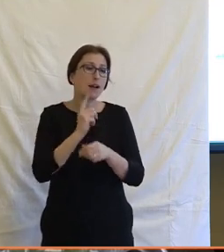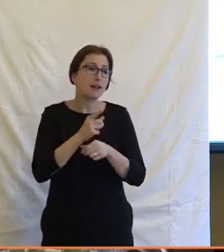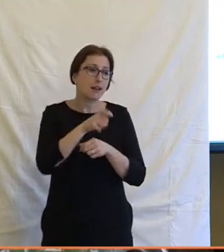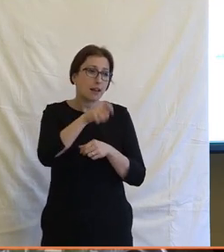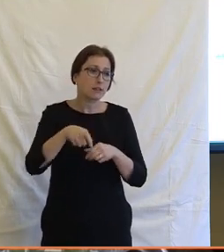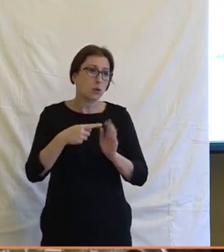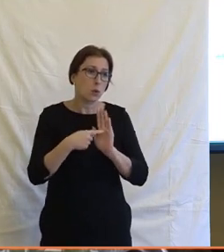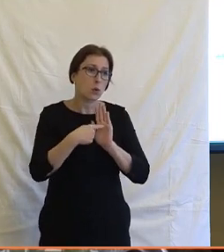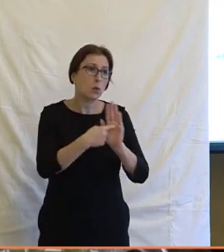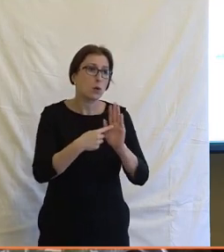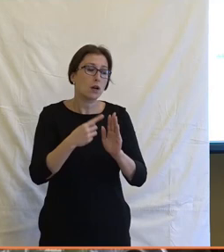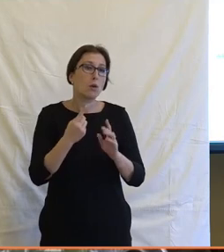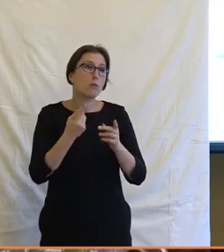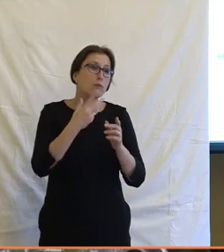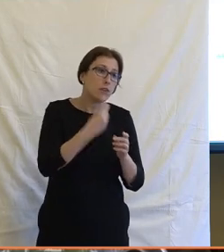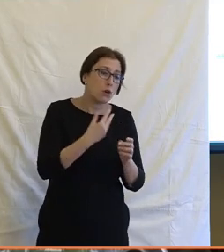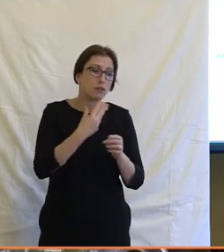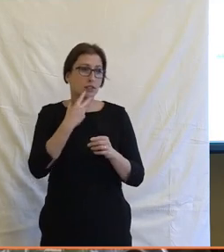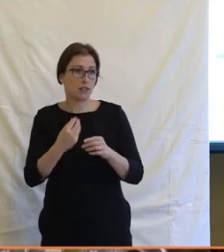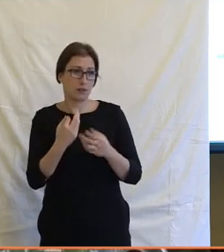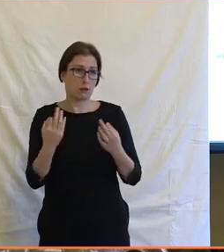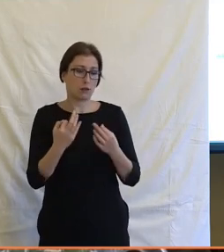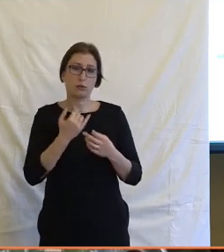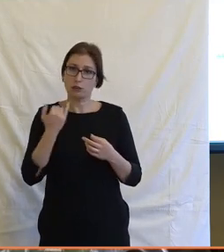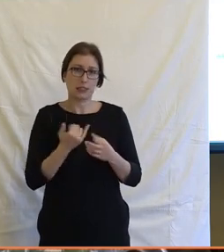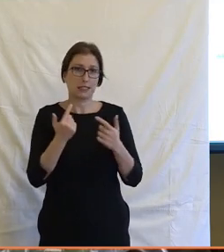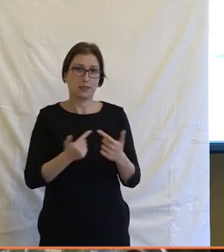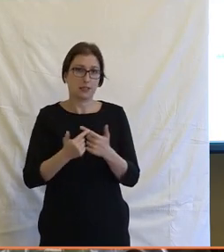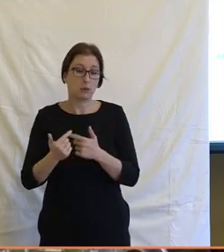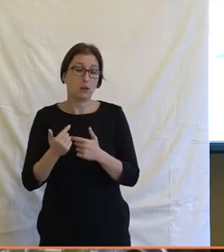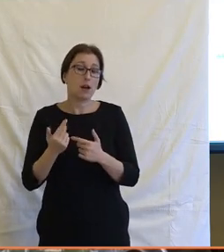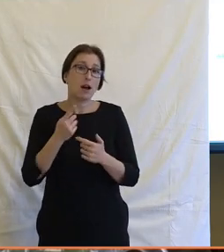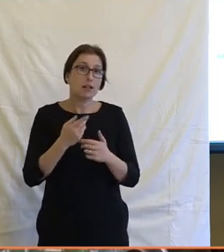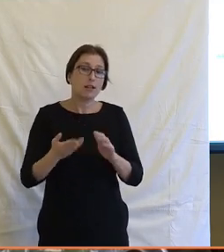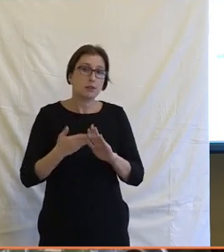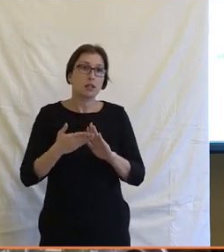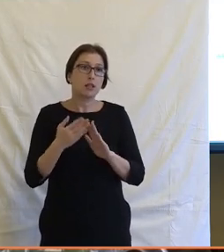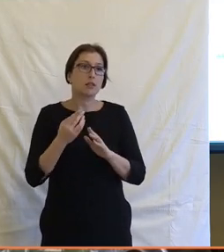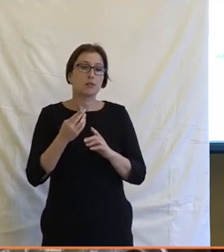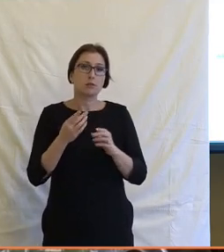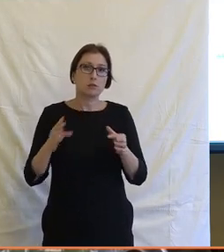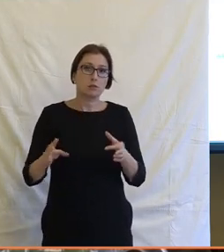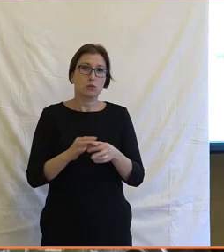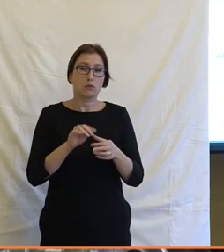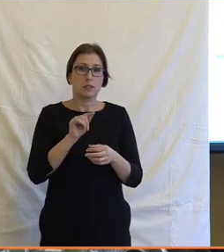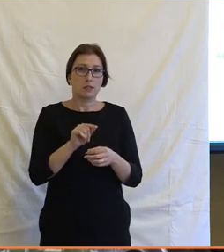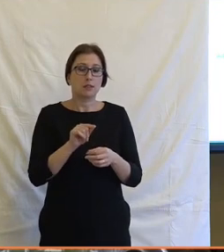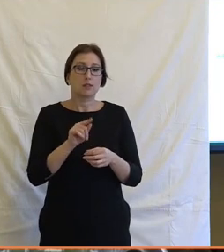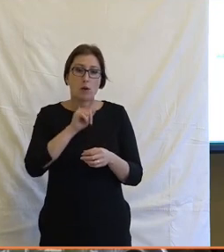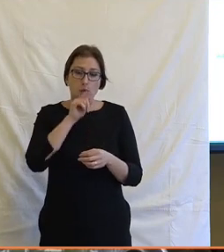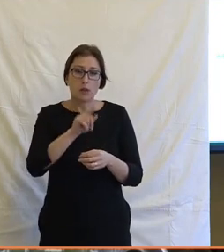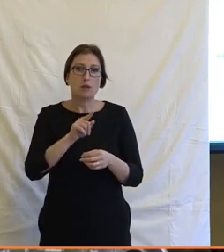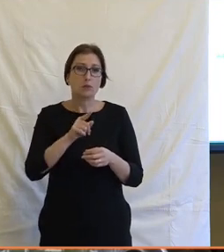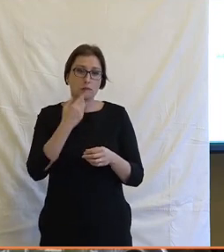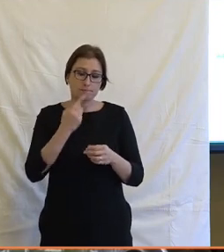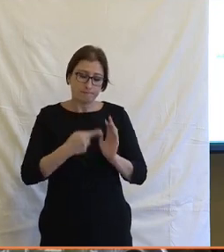ukazujeme ty věci, jaké mají pro a proti, samozřejmě komu to vadit může. Tyhle stavěc, ale je to něco, co vždycky jdeme opravdu tou kůži na